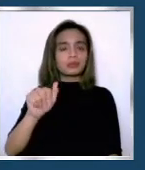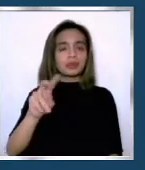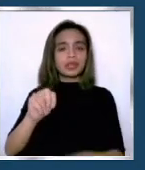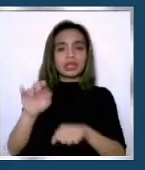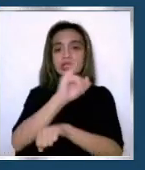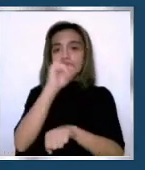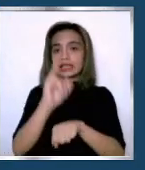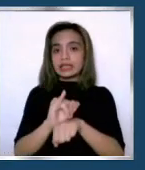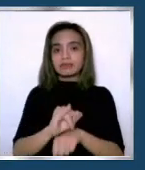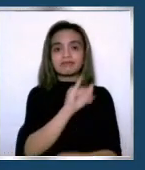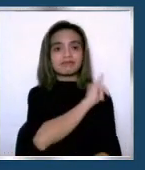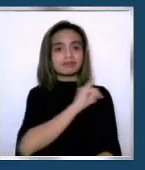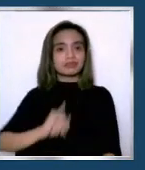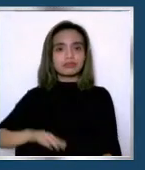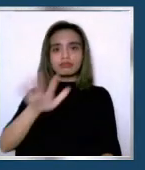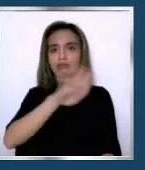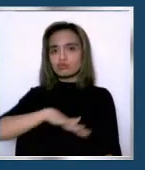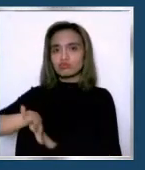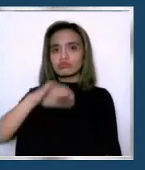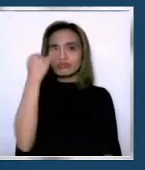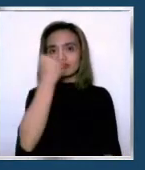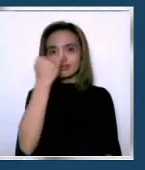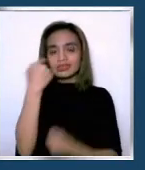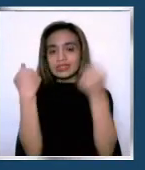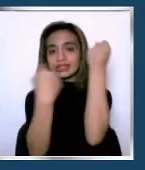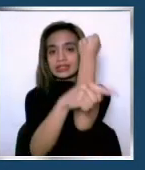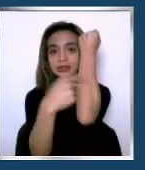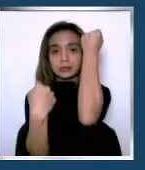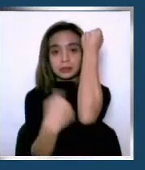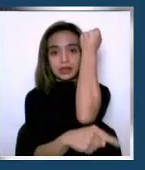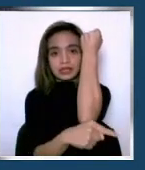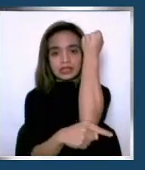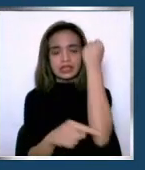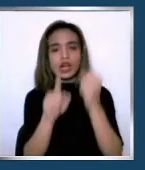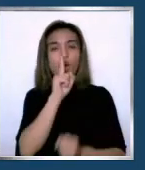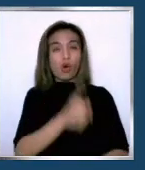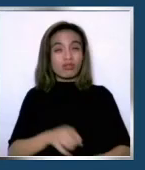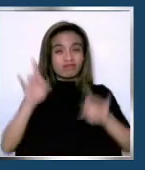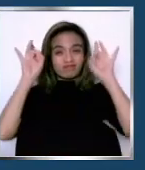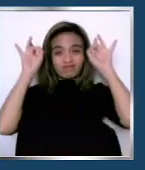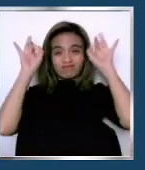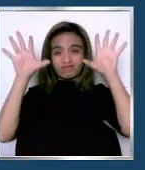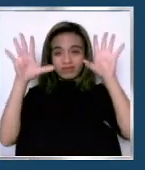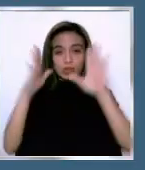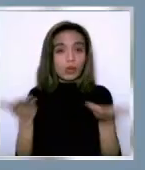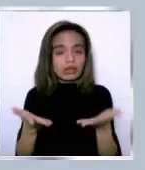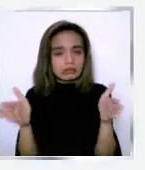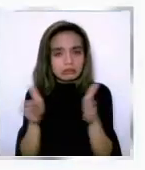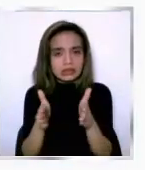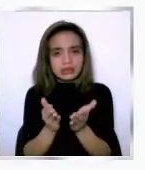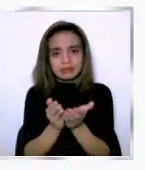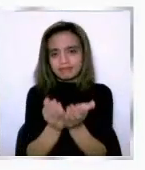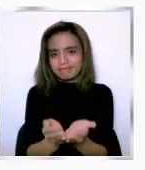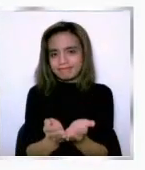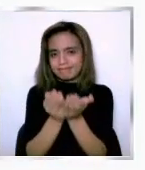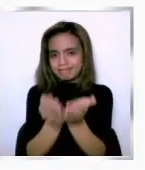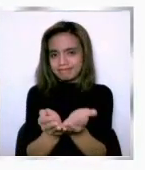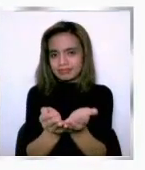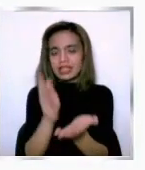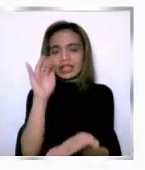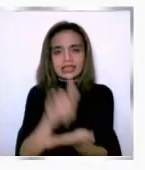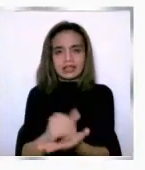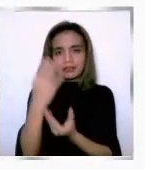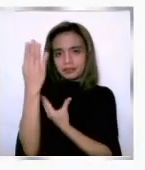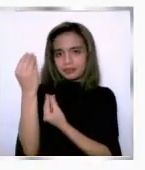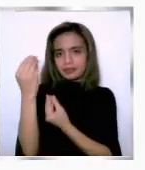Region hanggang sa may Zambales, mga kapuso, at delikado po yan sa mga maliliit na bangka. Yan ang latest sa GMA Weather. Ako po si